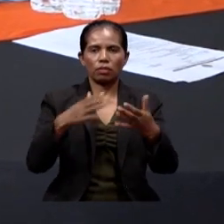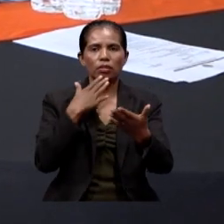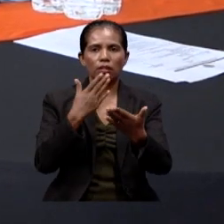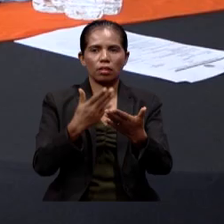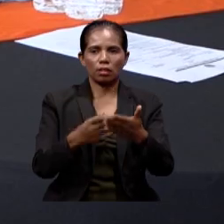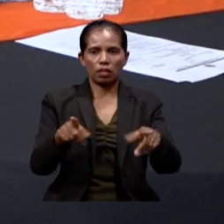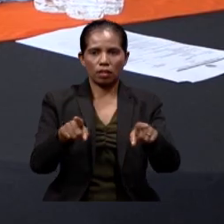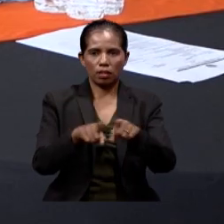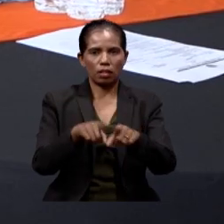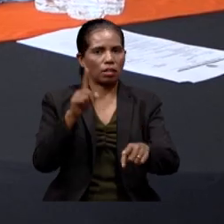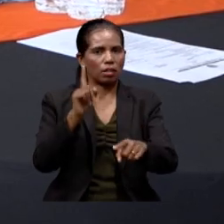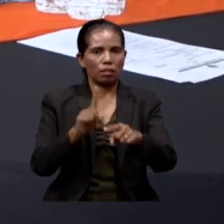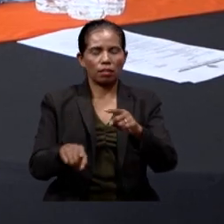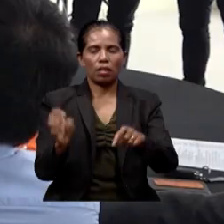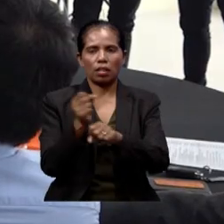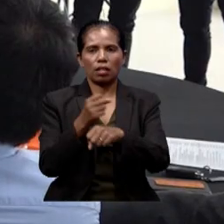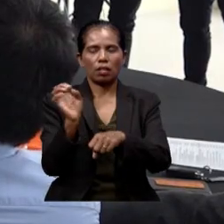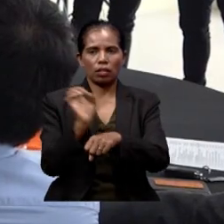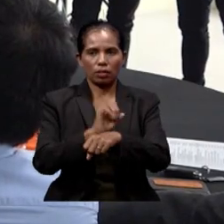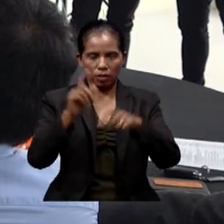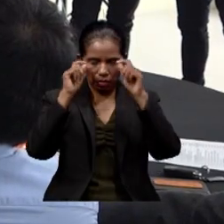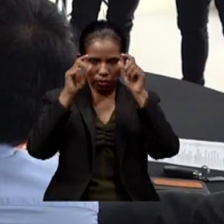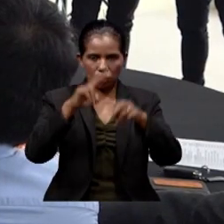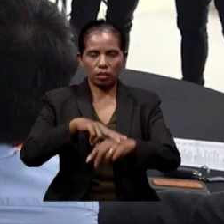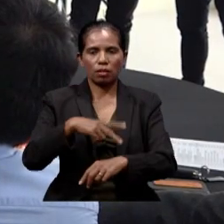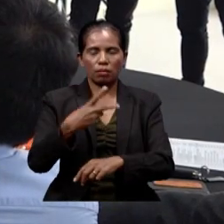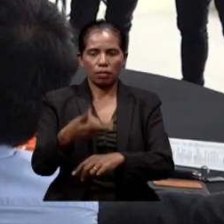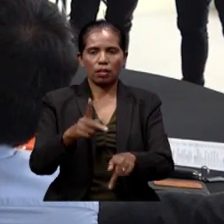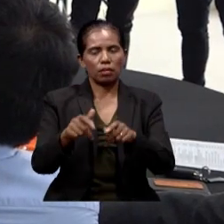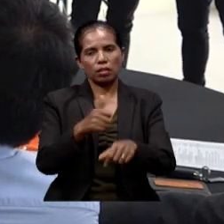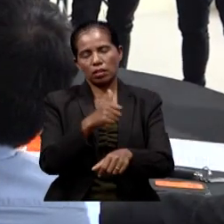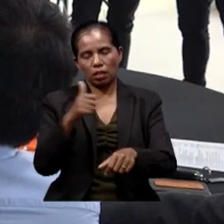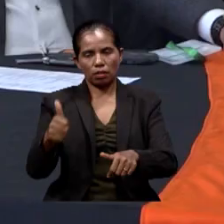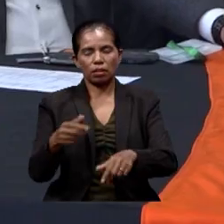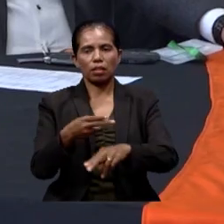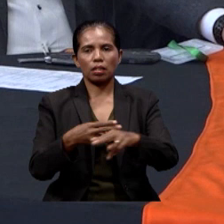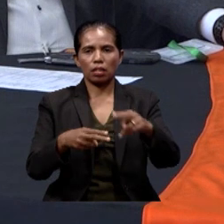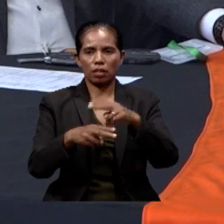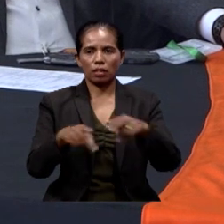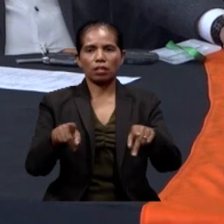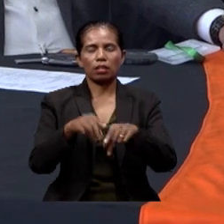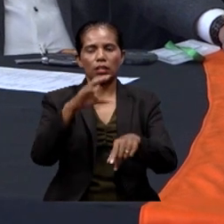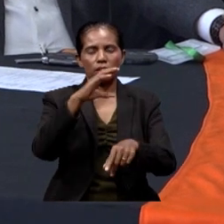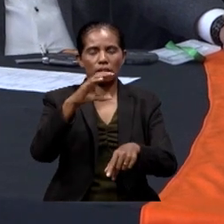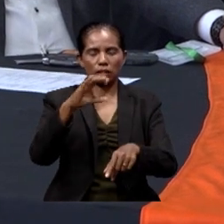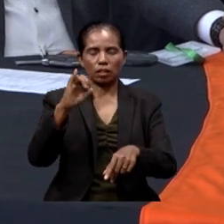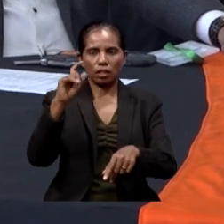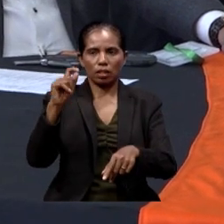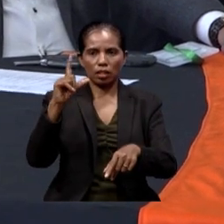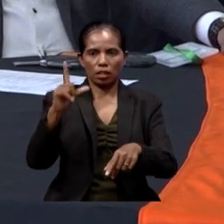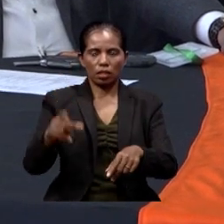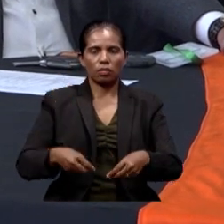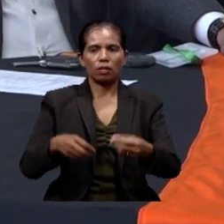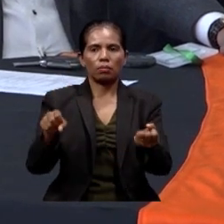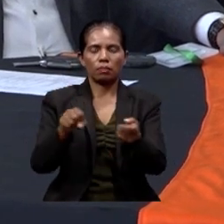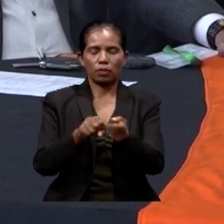Rodisai Autor, no labele halo Economia Timor-Leste Monu, ba Emaceluk Neliman, tamba ANZ, no dar CCI Teles Junior, rodifo